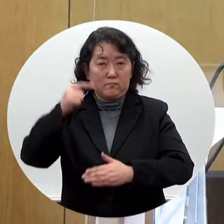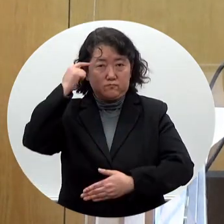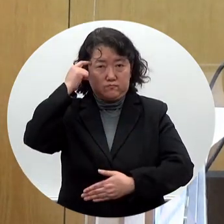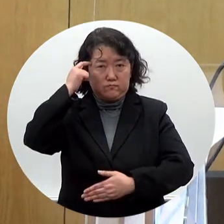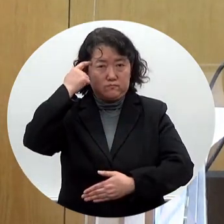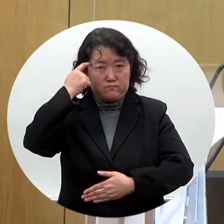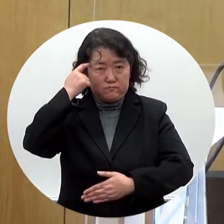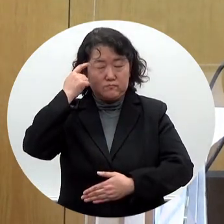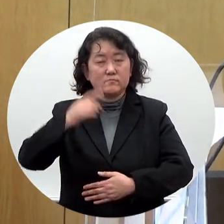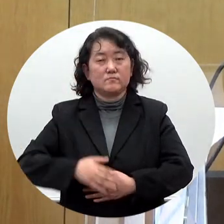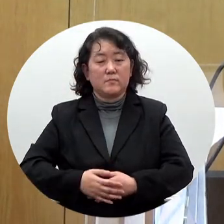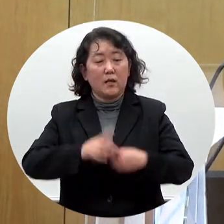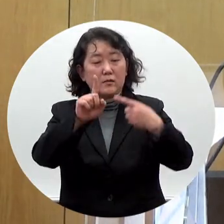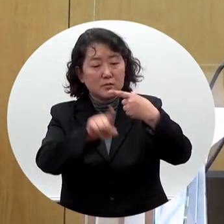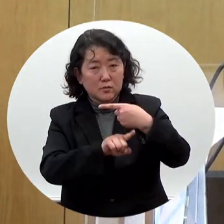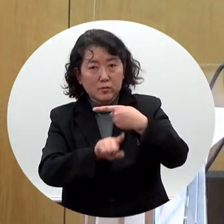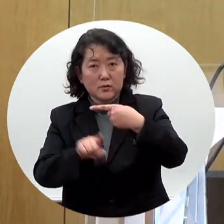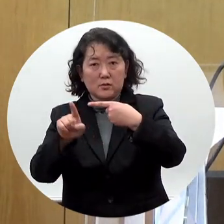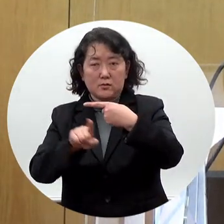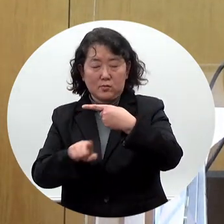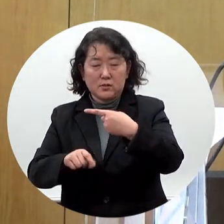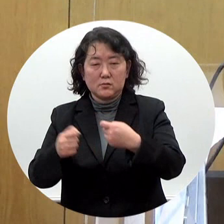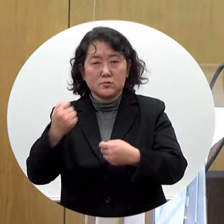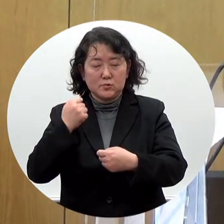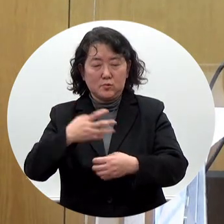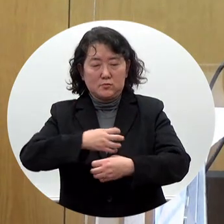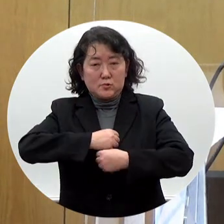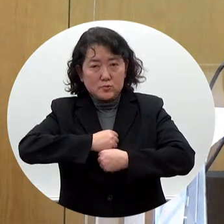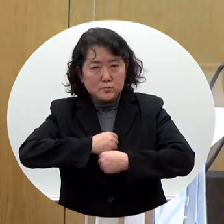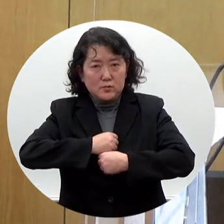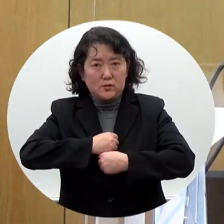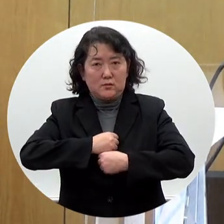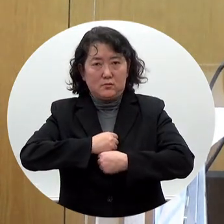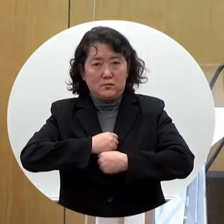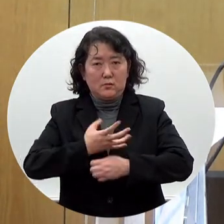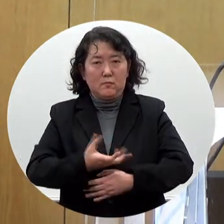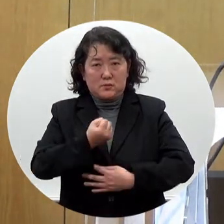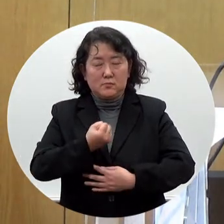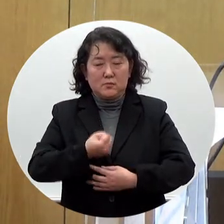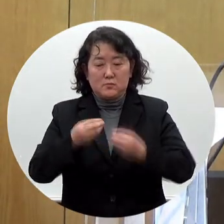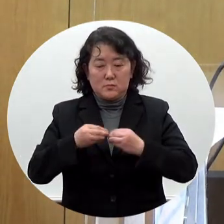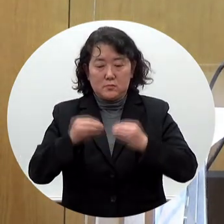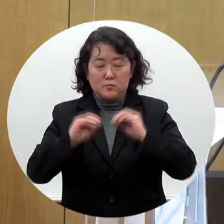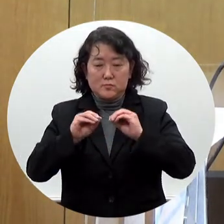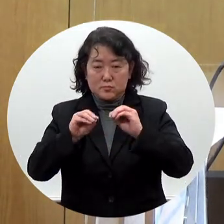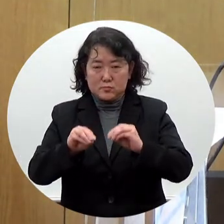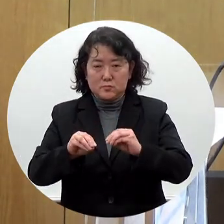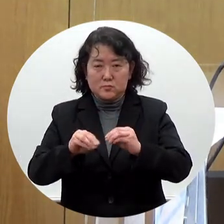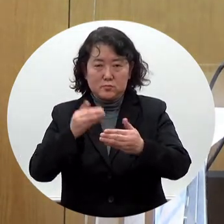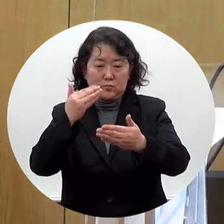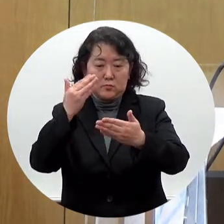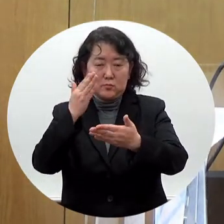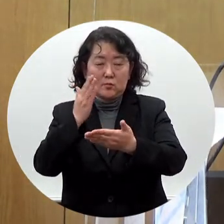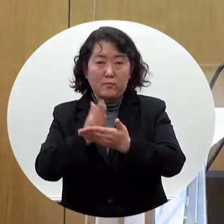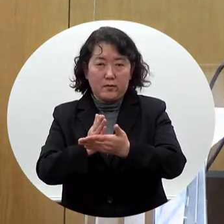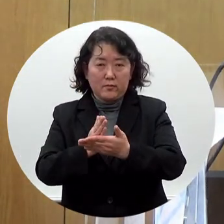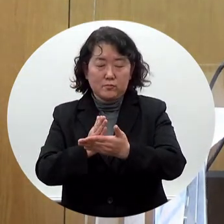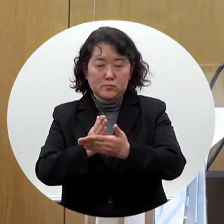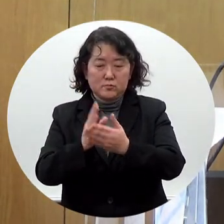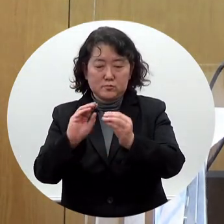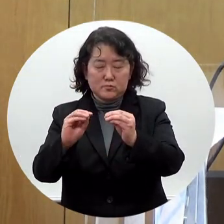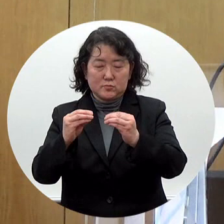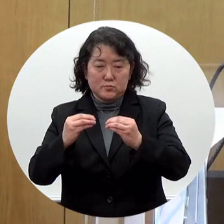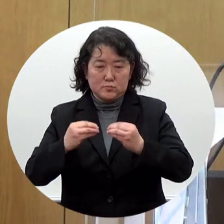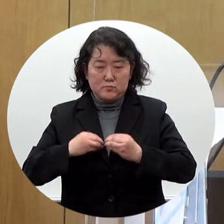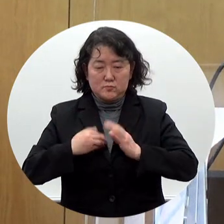ます。お一人お一人が強い警戒感を持っていただいて、うつらないよう自己防衛、うつさないよ